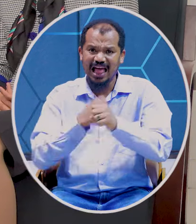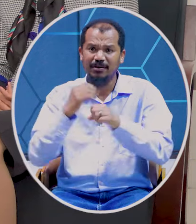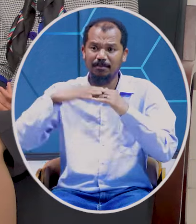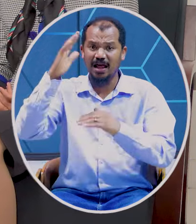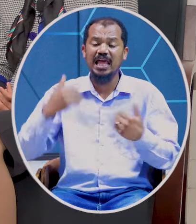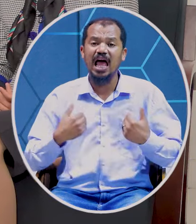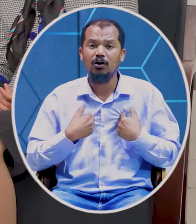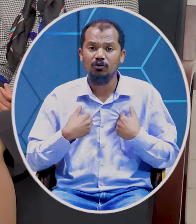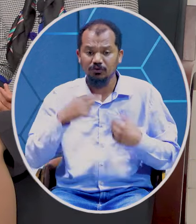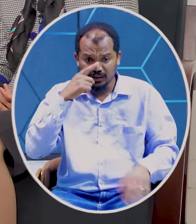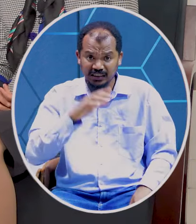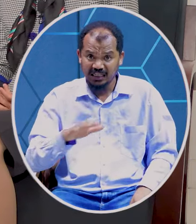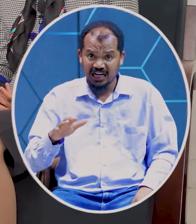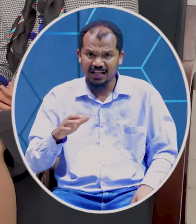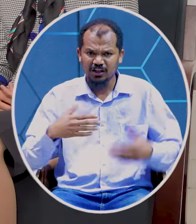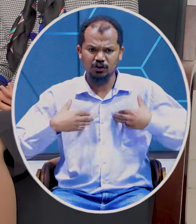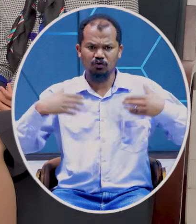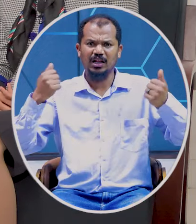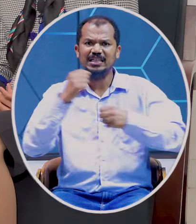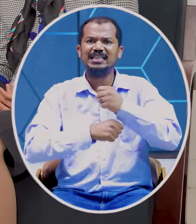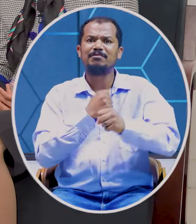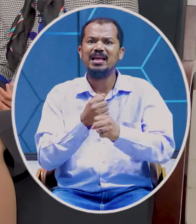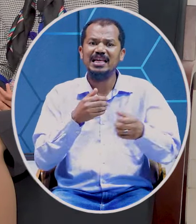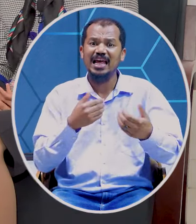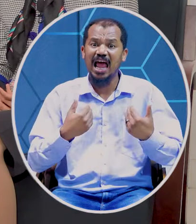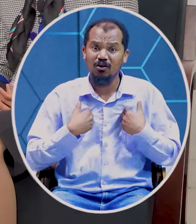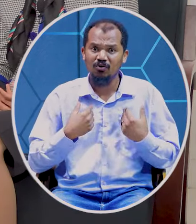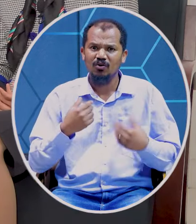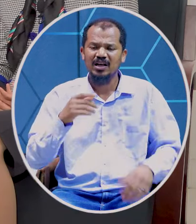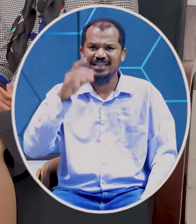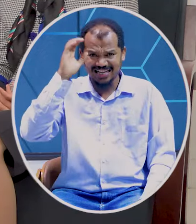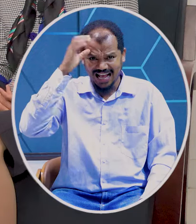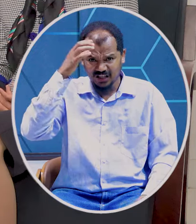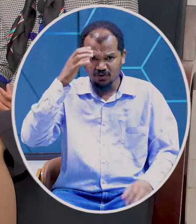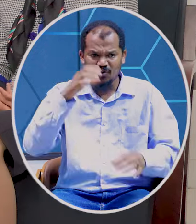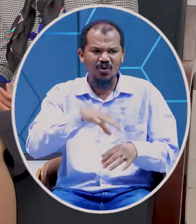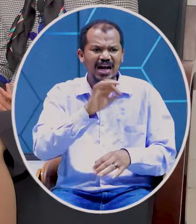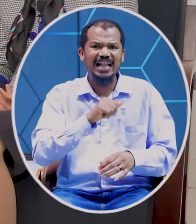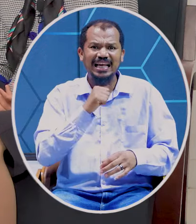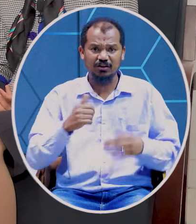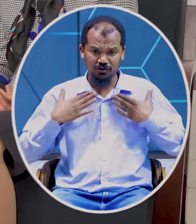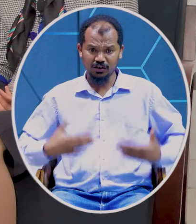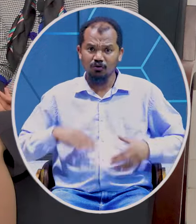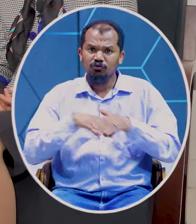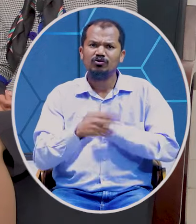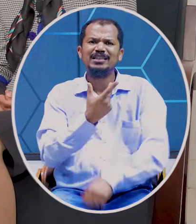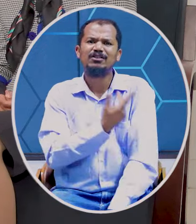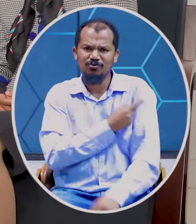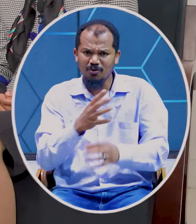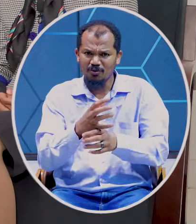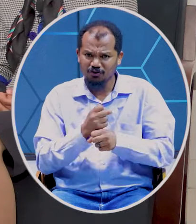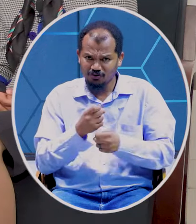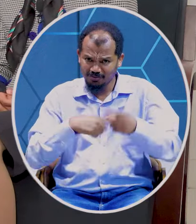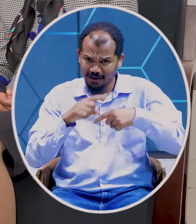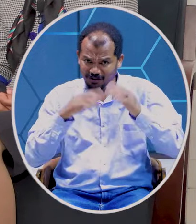ከ14 ዓመት በላይ ያሉ ህጻናት እስከ ወጣትነት የእድሜ ክልል ያሉ ካንሰሩ ካልተገኘ ሰውነታቸው ውስጥ